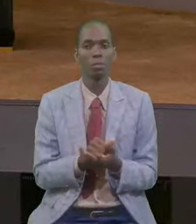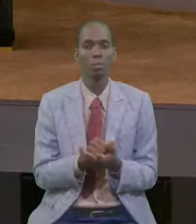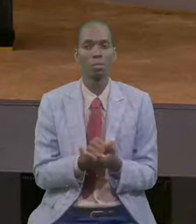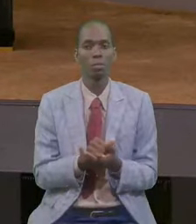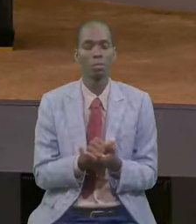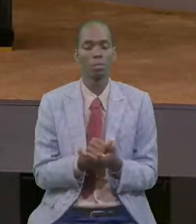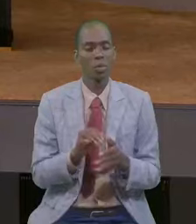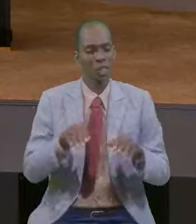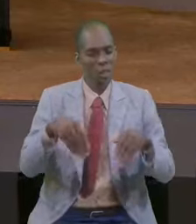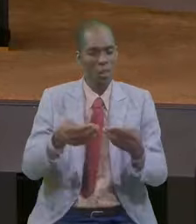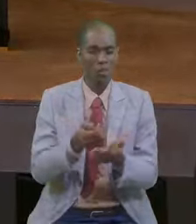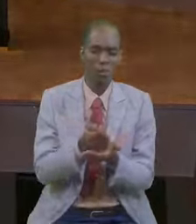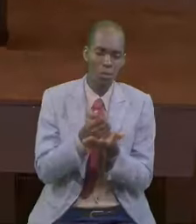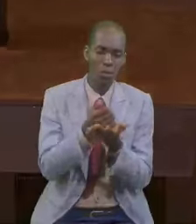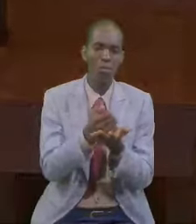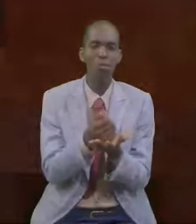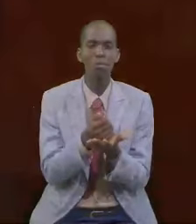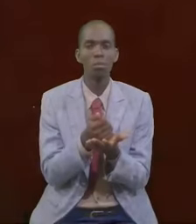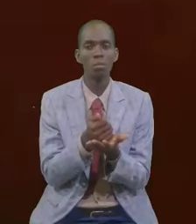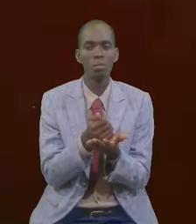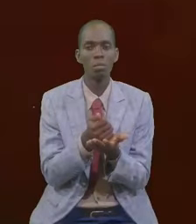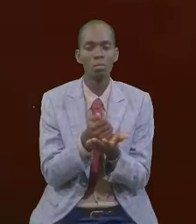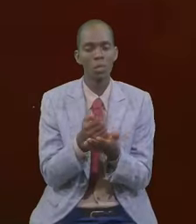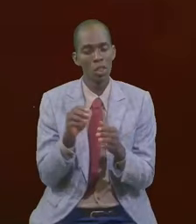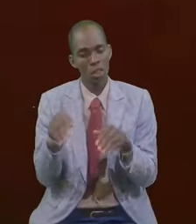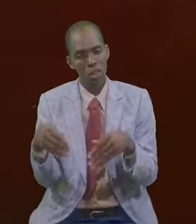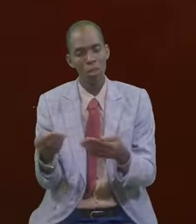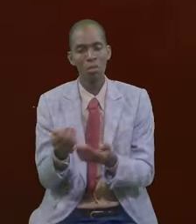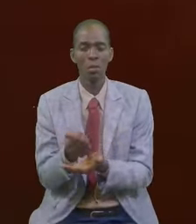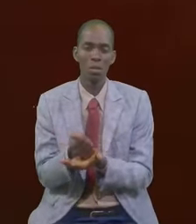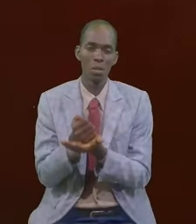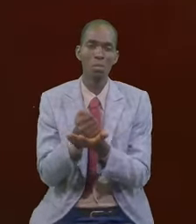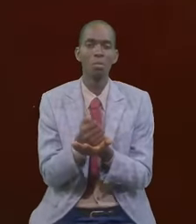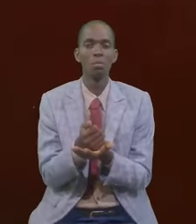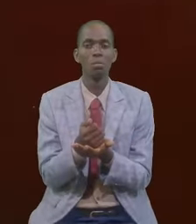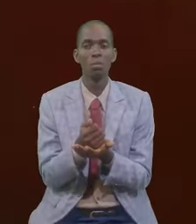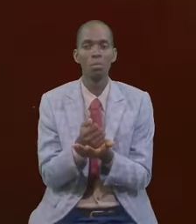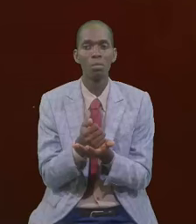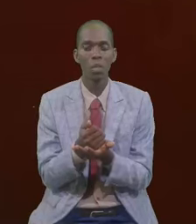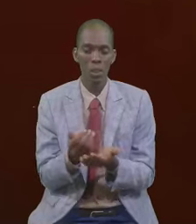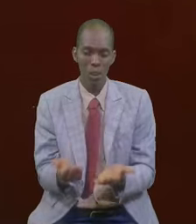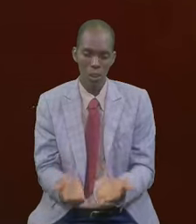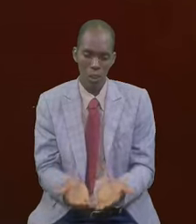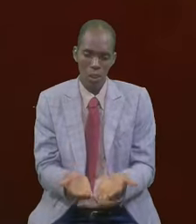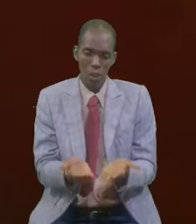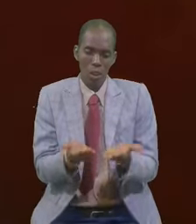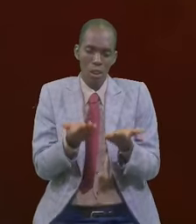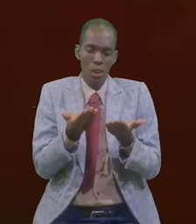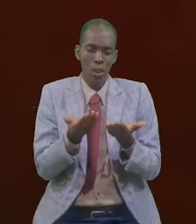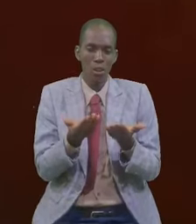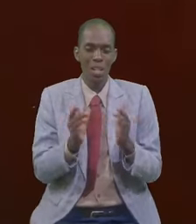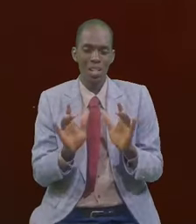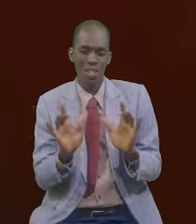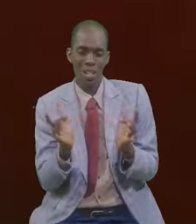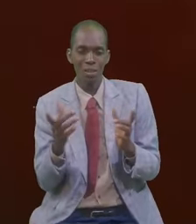Nous devons aider les gens. Nous devons secourir les gens. Nous devons ôter